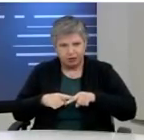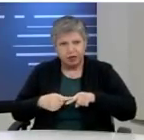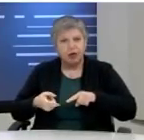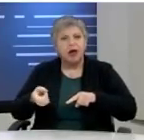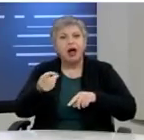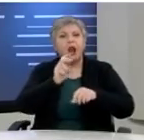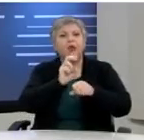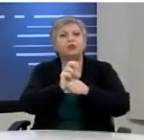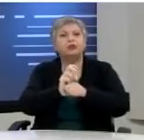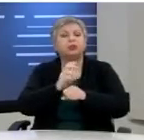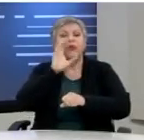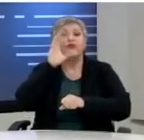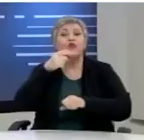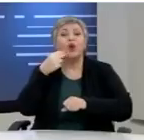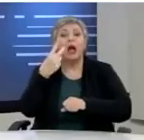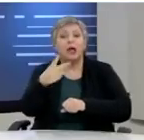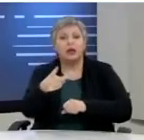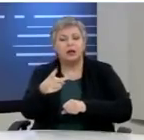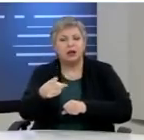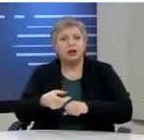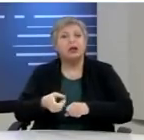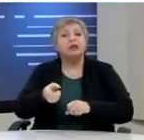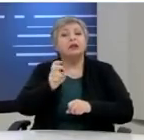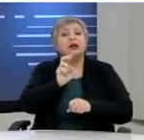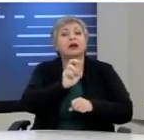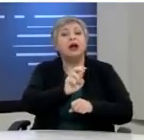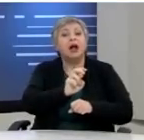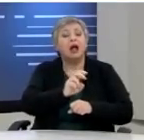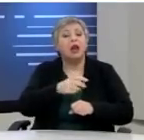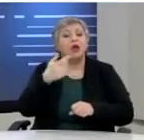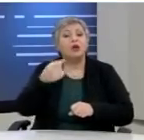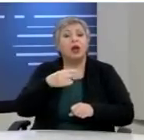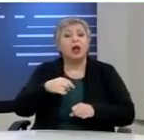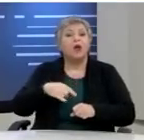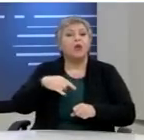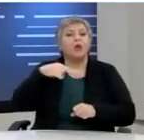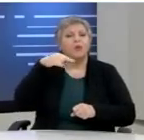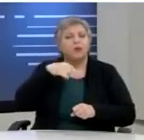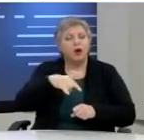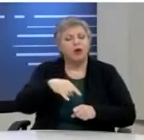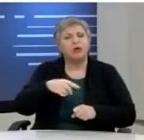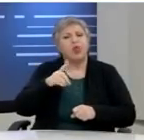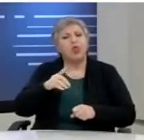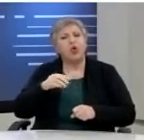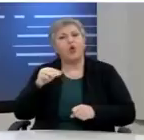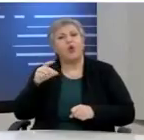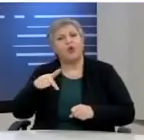κατέχει η Βουλγαρία και ένα άλλο μέρος είναι αυτή η Πουγουδουμού με τους Σκοπιανούς και